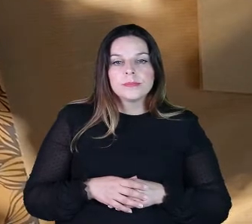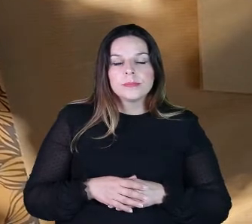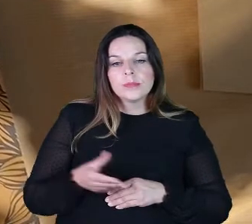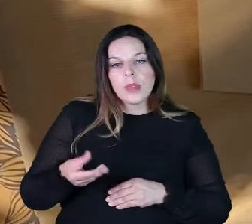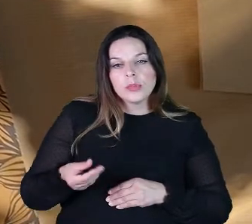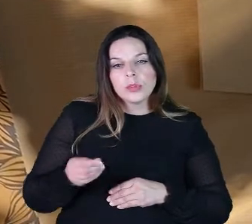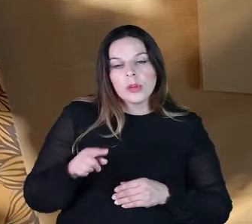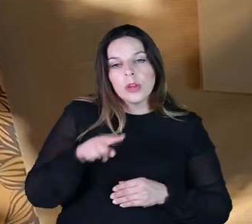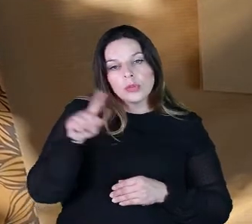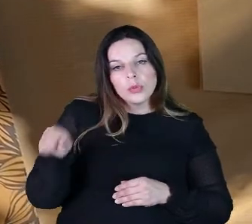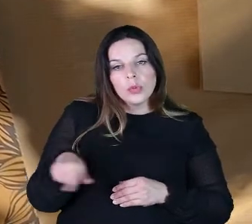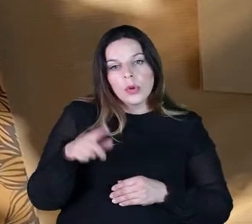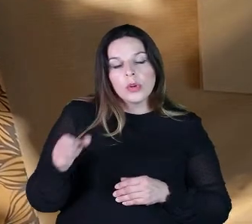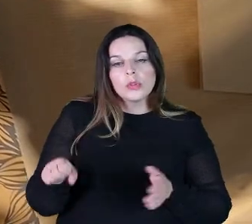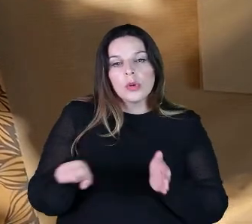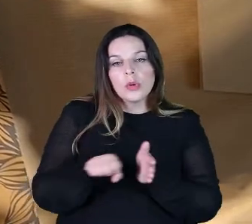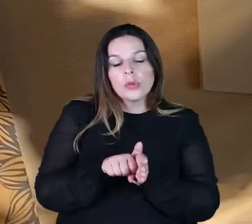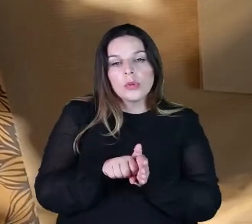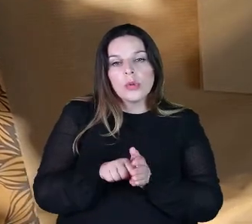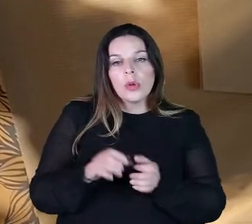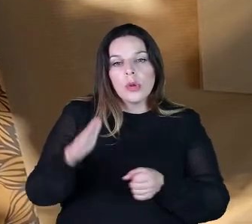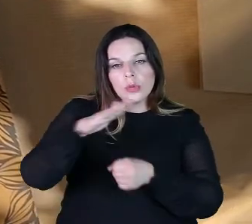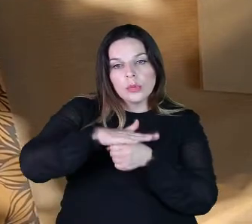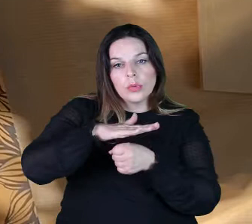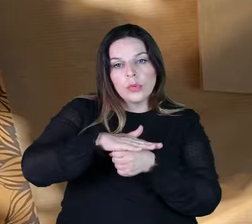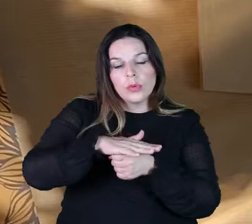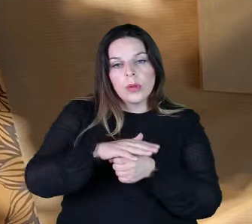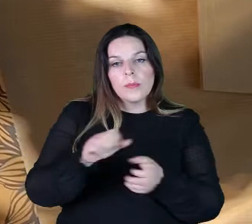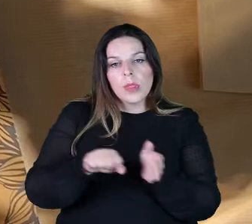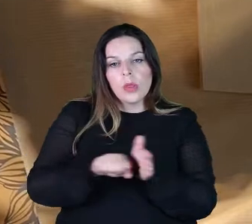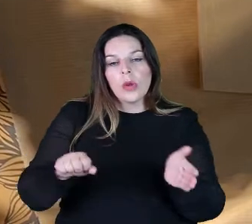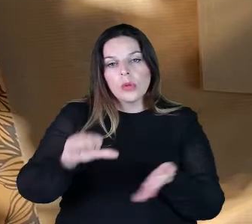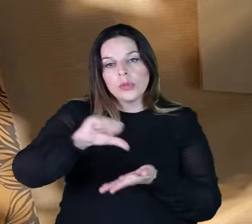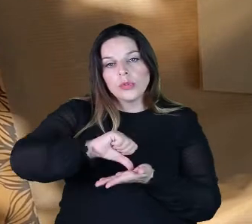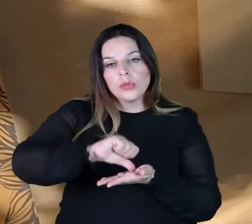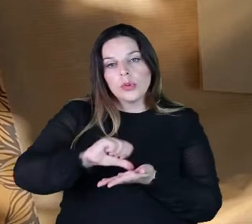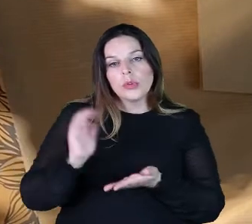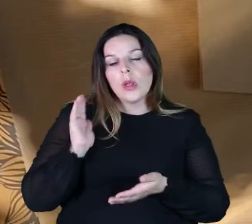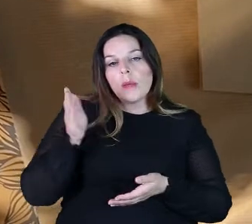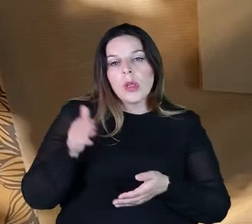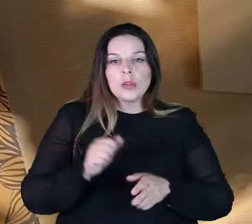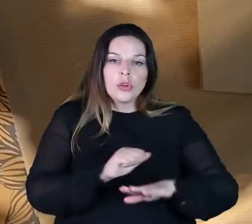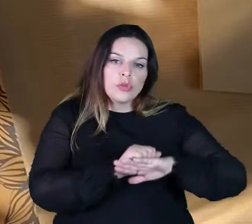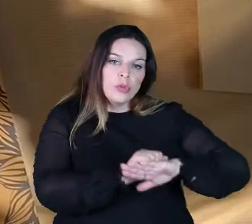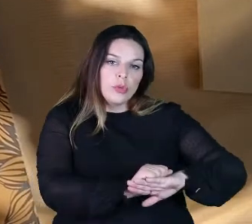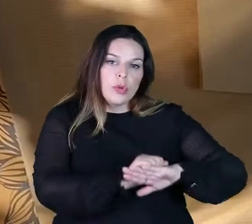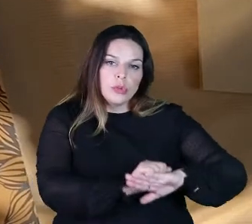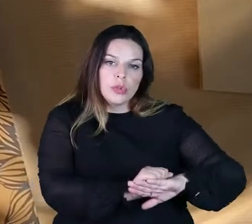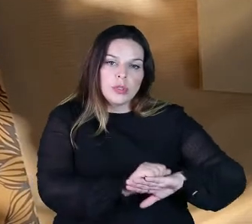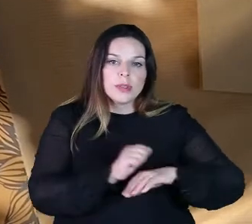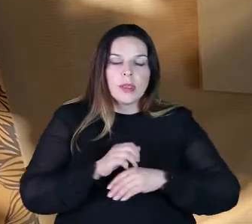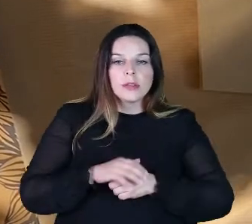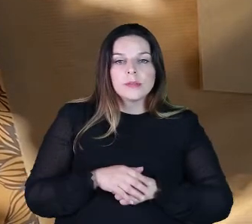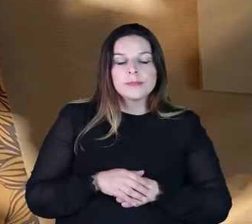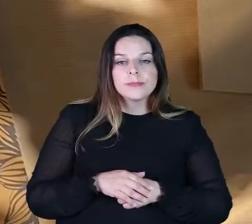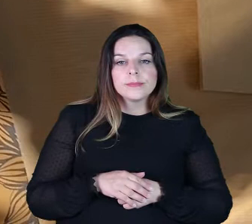I doklejasz kółeczko do górnej części. Od środka kapelusza będziesz musiała lub